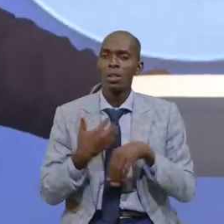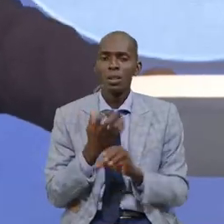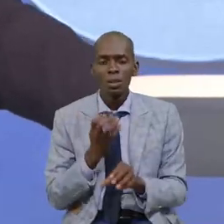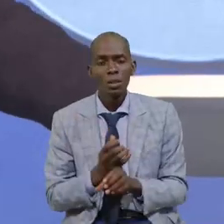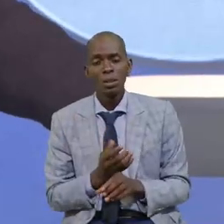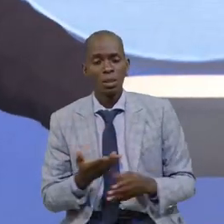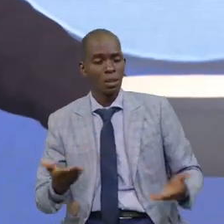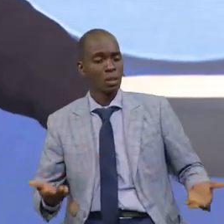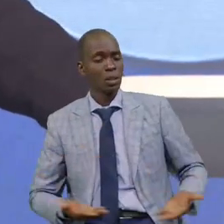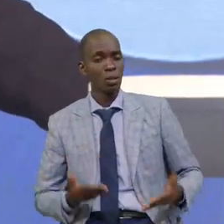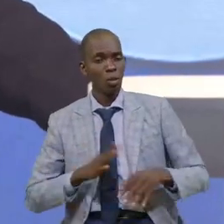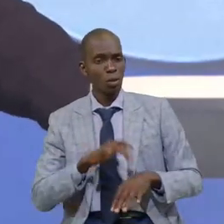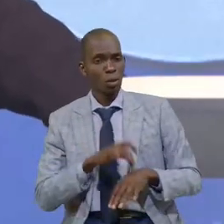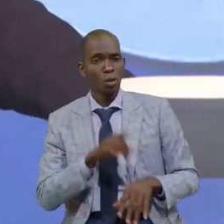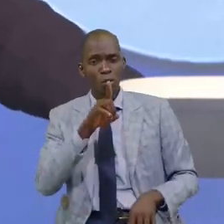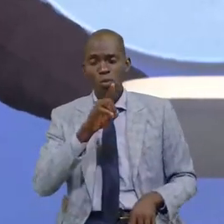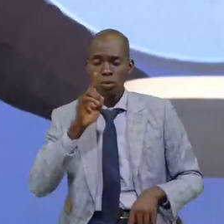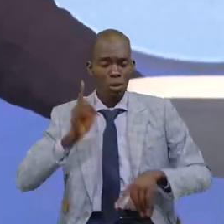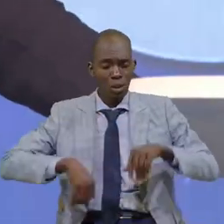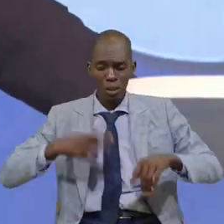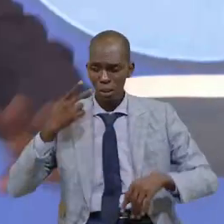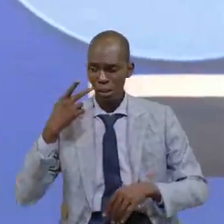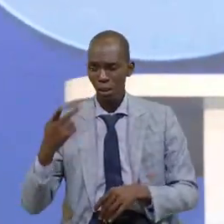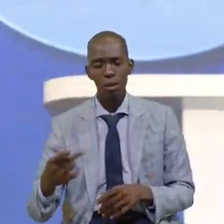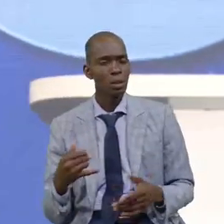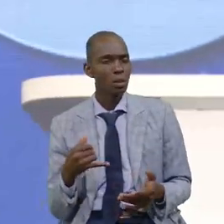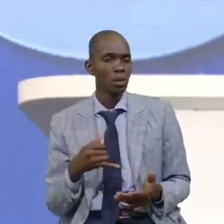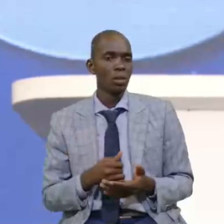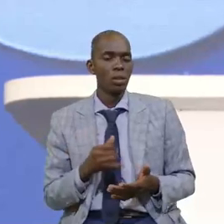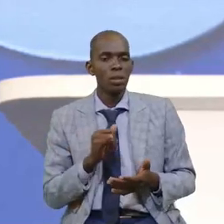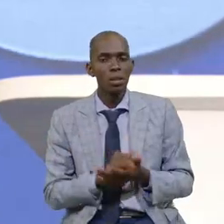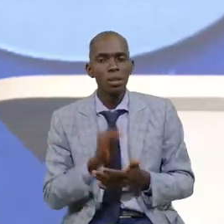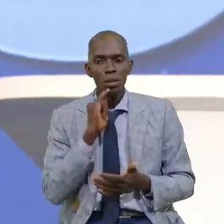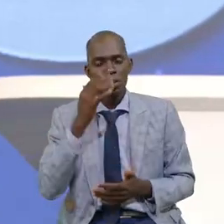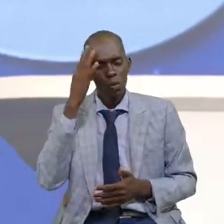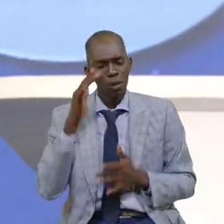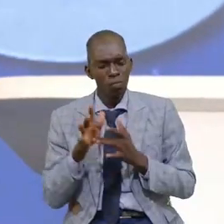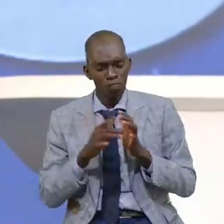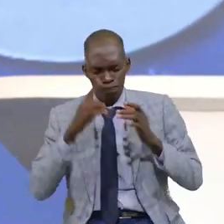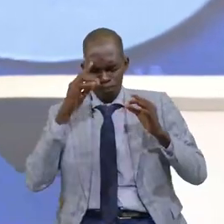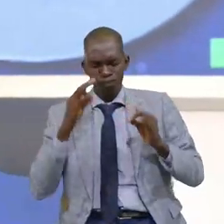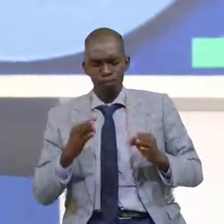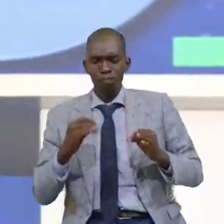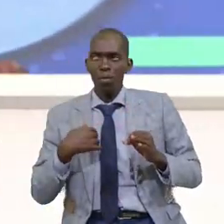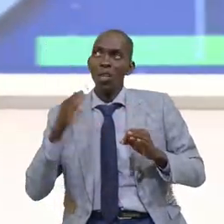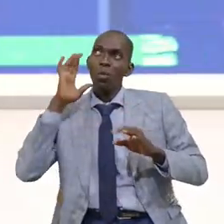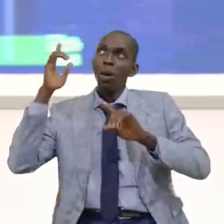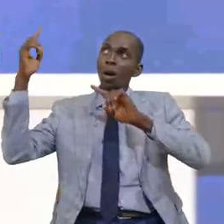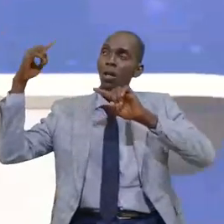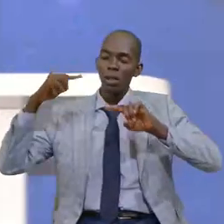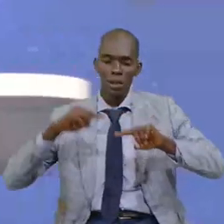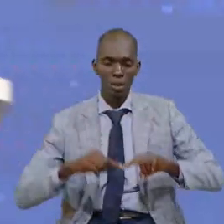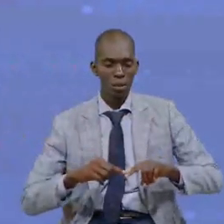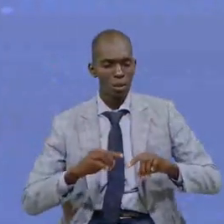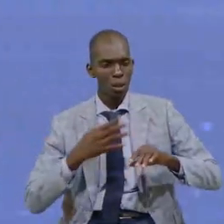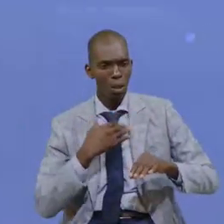ici, tes yeux n'étaient pas ouverts et tu ne pouvais pas les voir. Et il dit, d'accord, j'irai là-bas, je